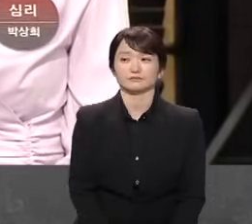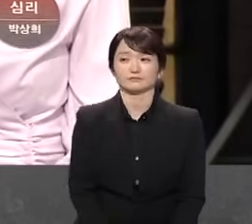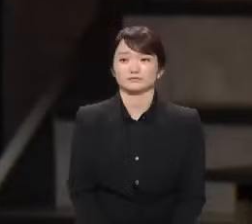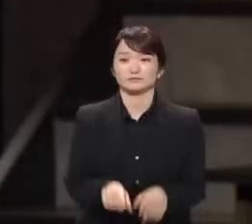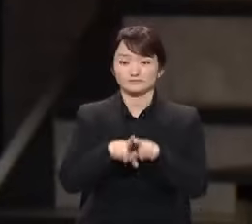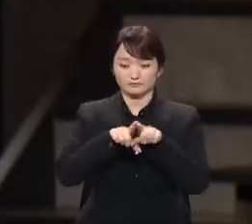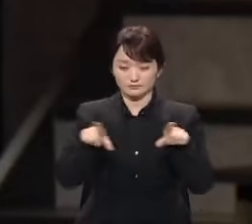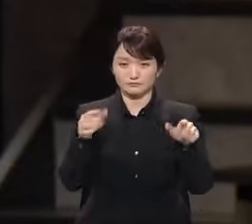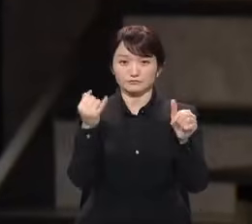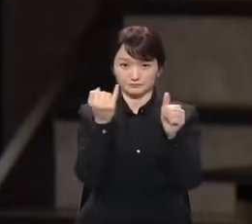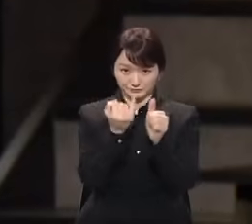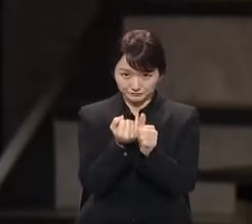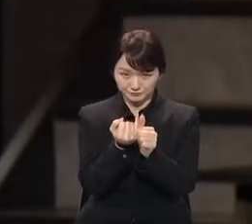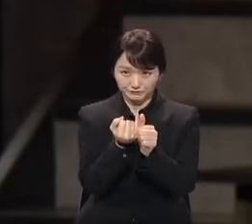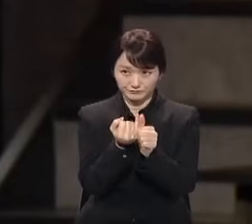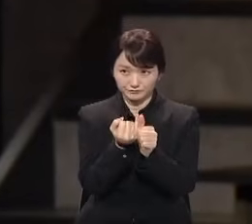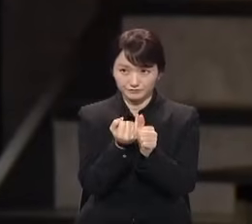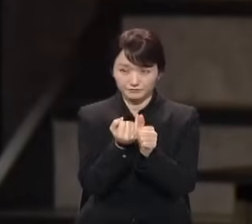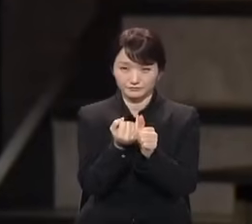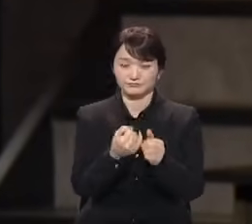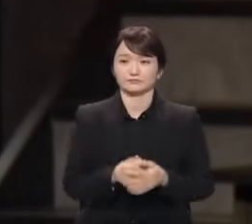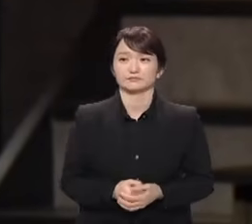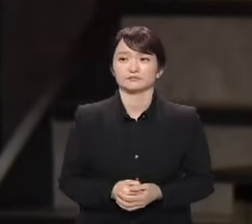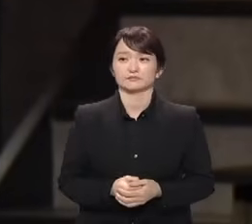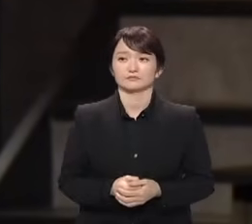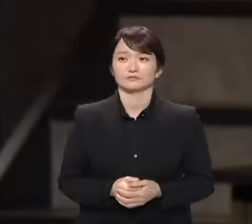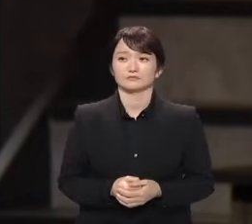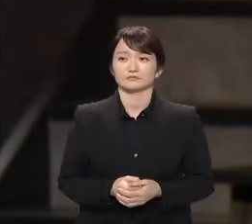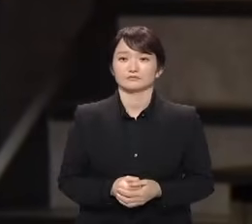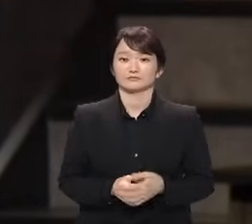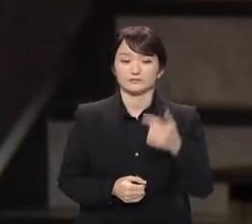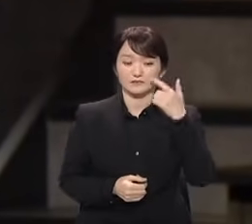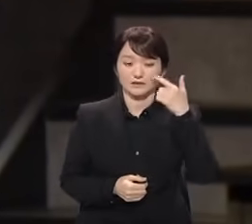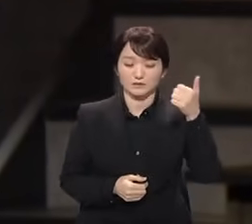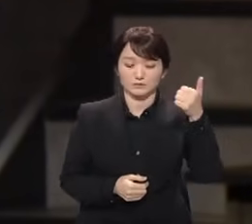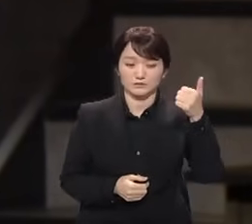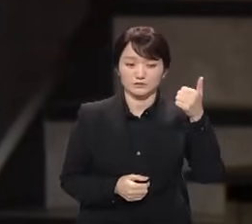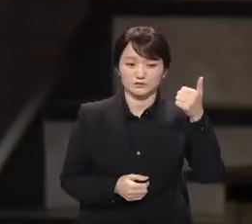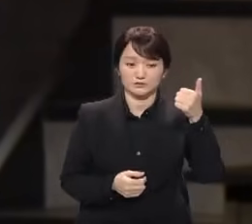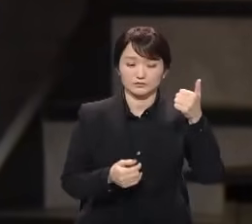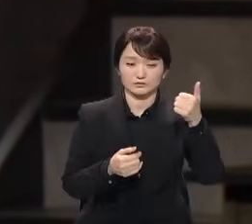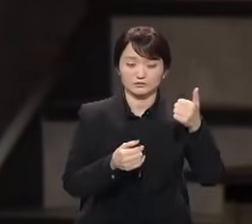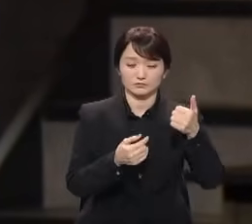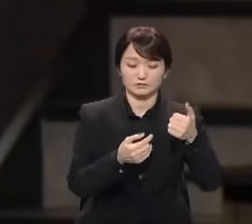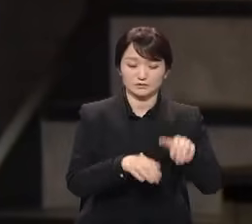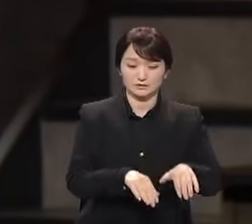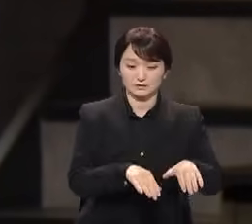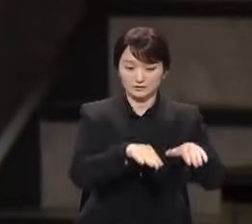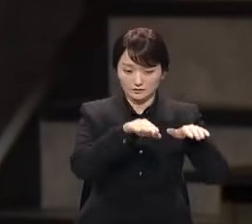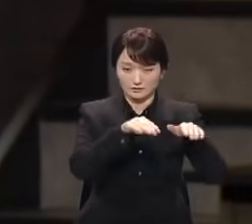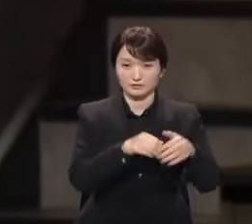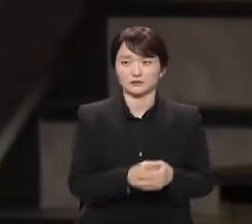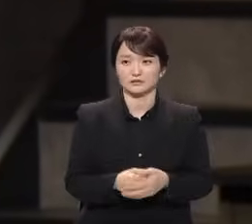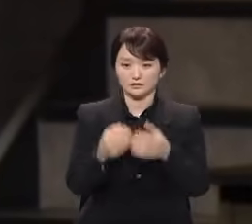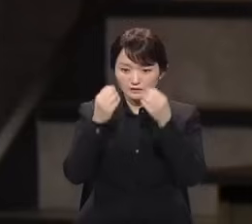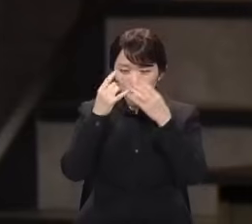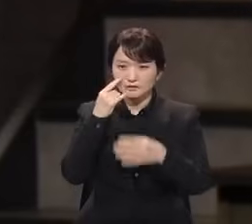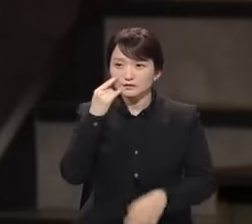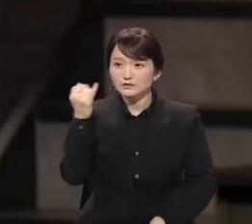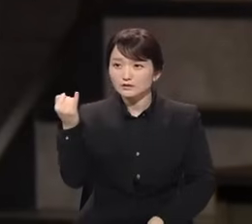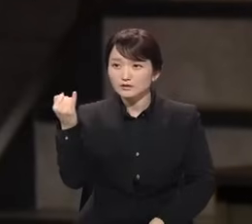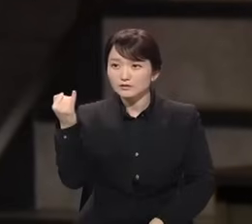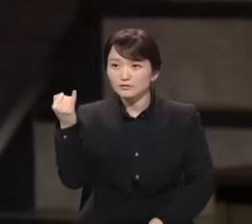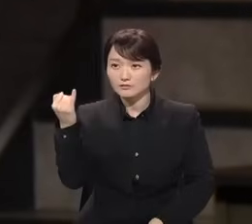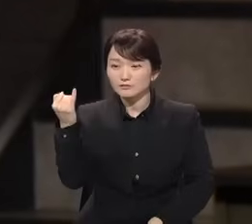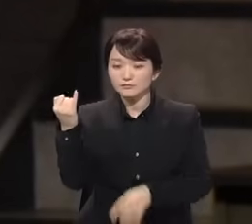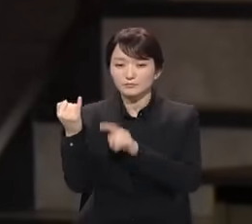결혼을 하면 뭐 이제 아버지랑 자란 경우에는 이 새로 그 새 엄마가 혼주선에